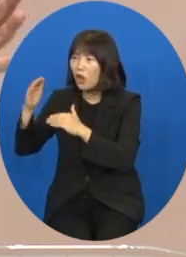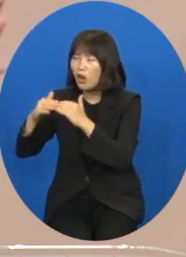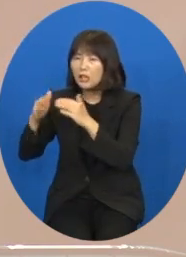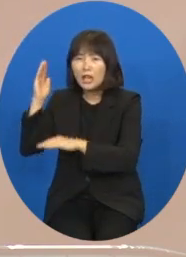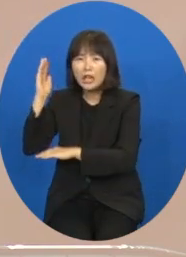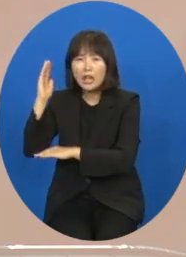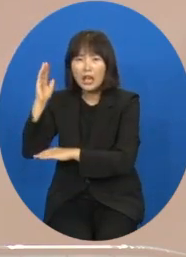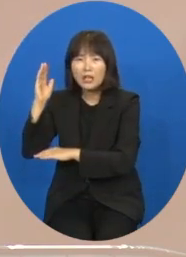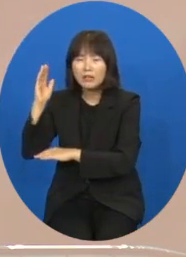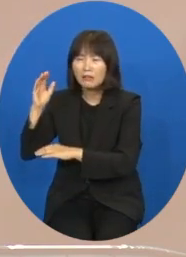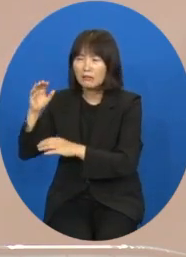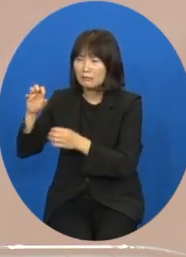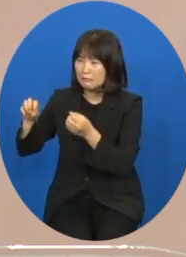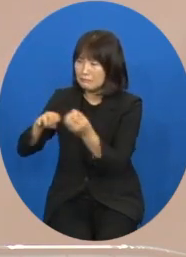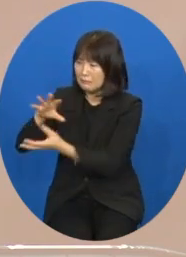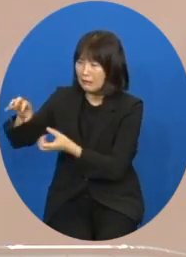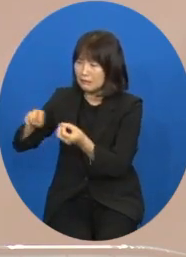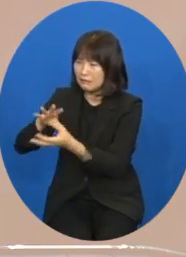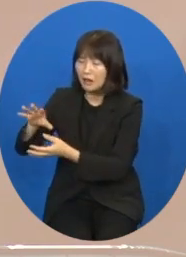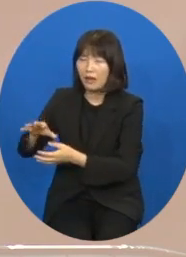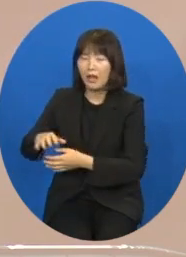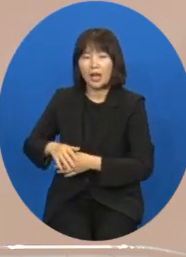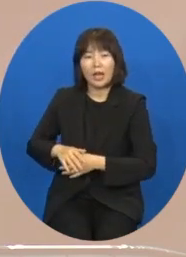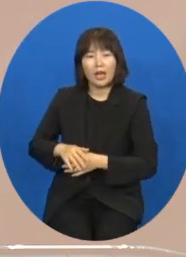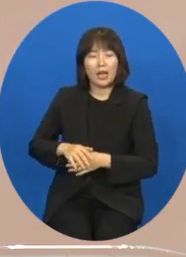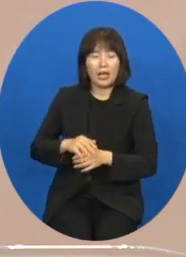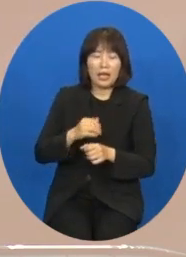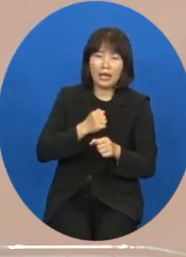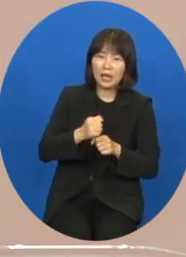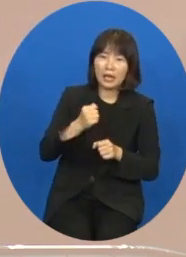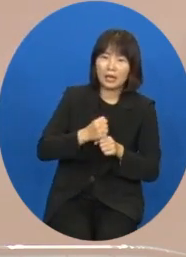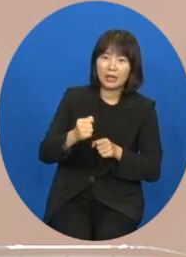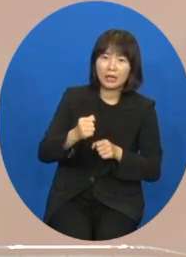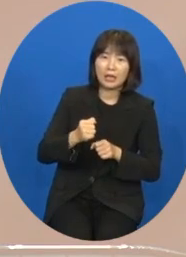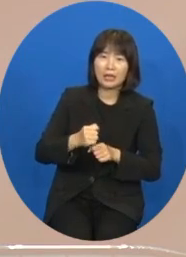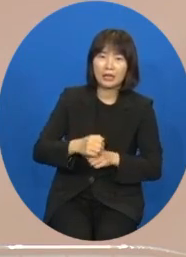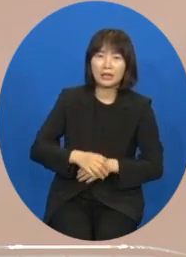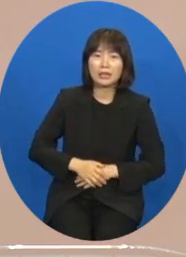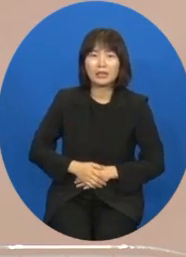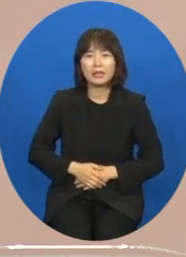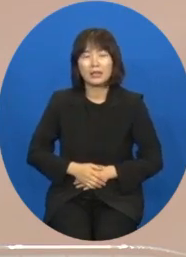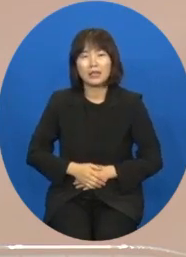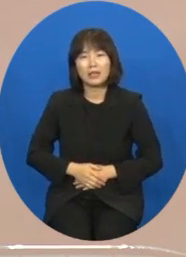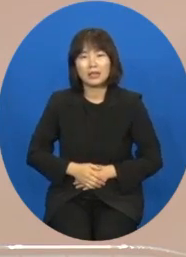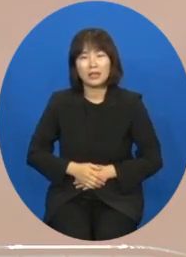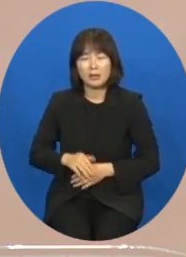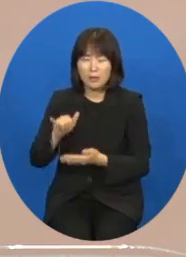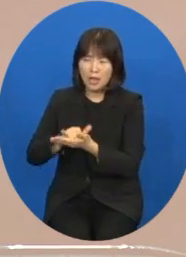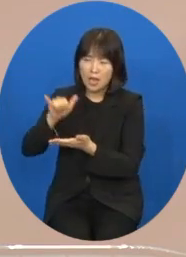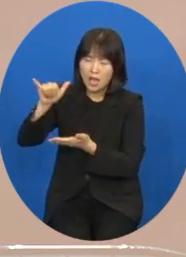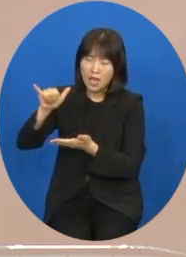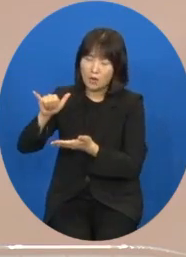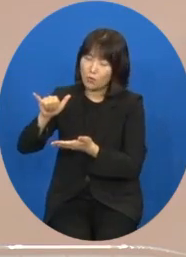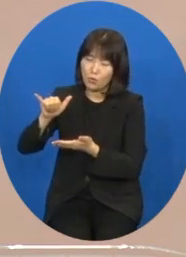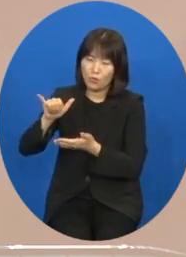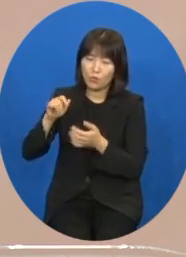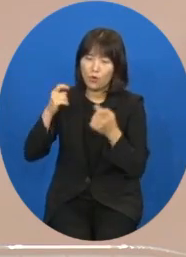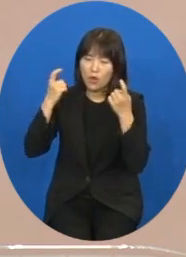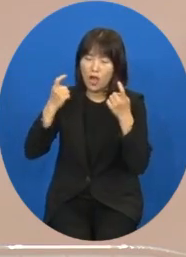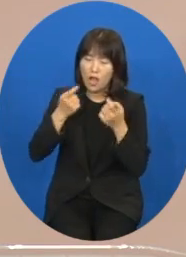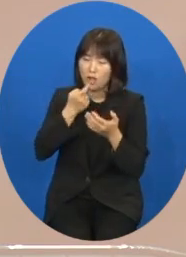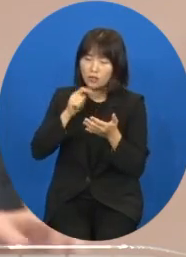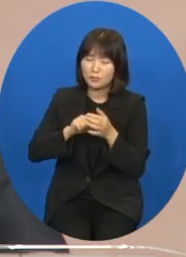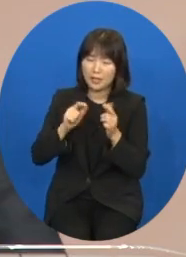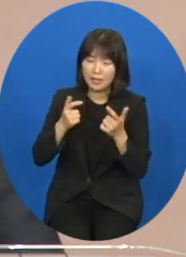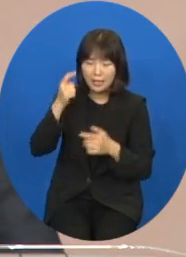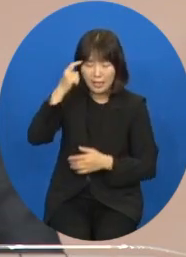하고 너무 난감하더라고. 이게 참 이번 비행기 여행은 쉽지 않겠구나 이런